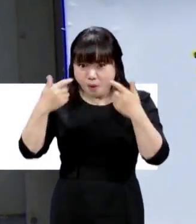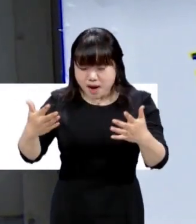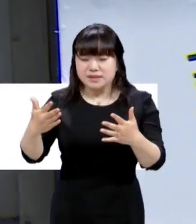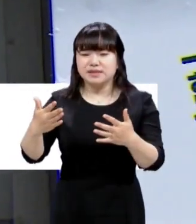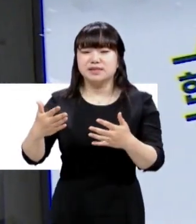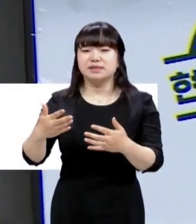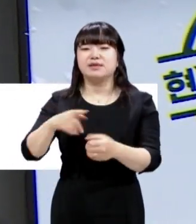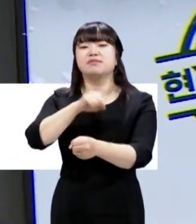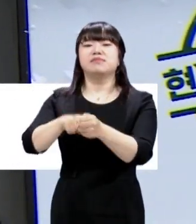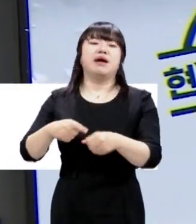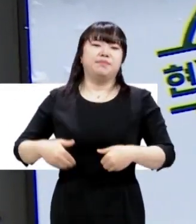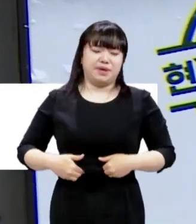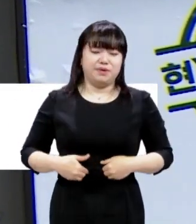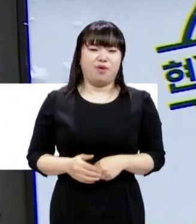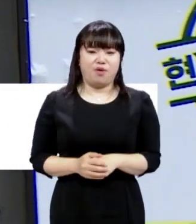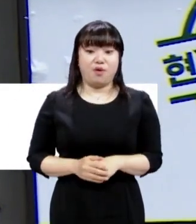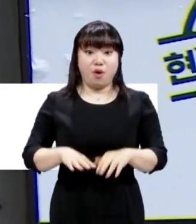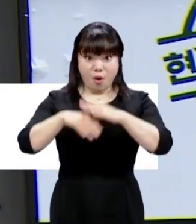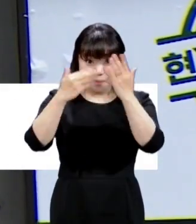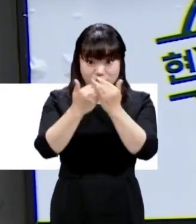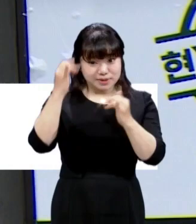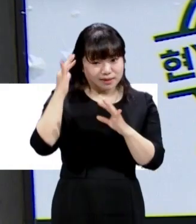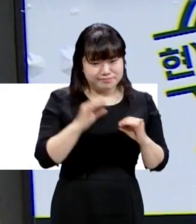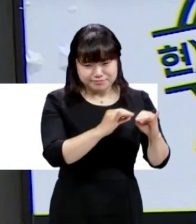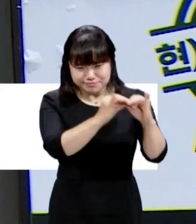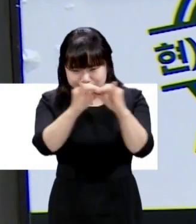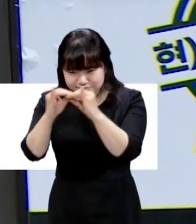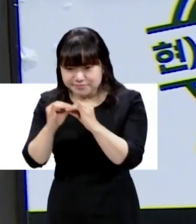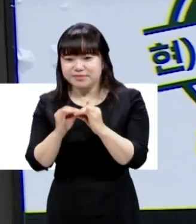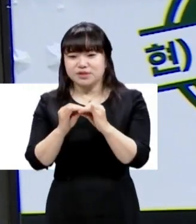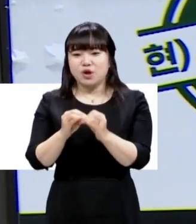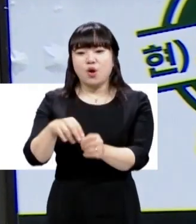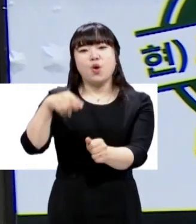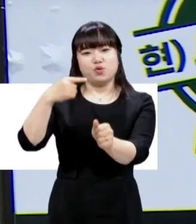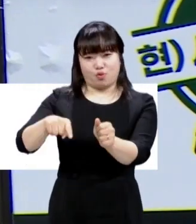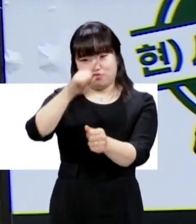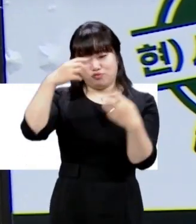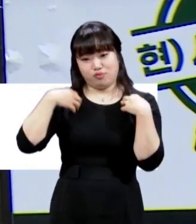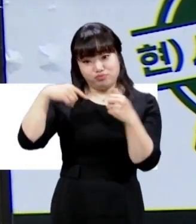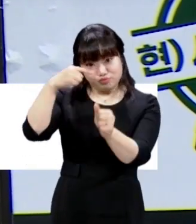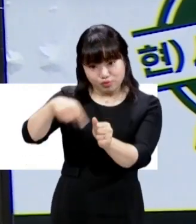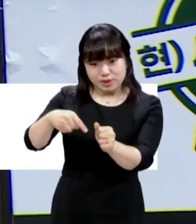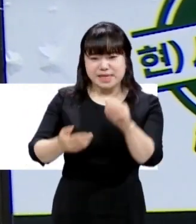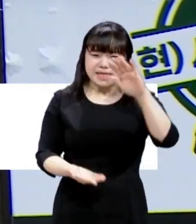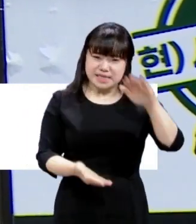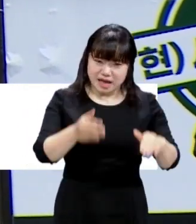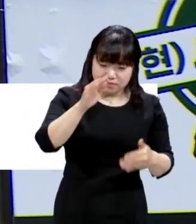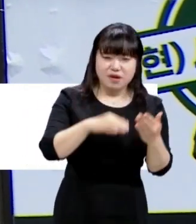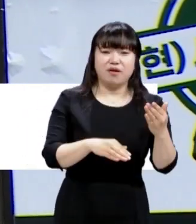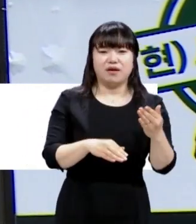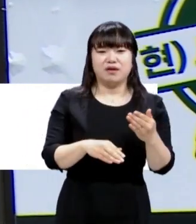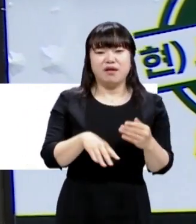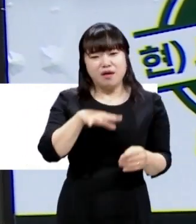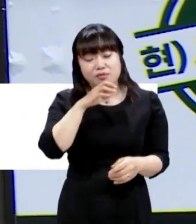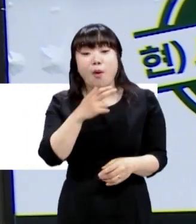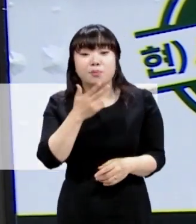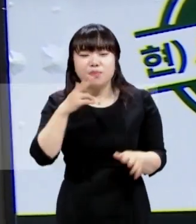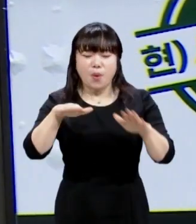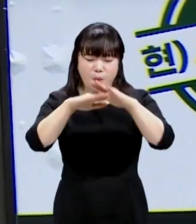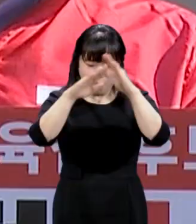모두가 누리는 공격한 수제 보험으로 경결 4 차별과 불평등을 배수 해야